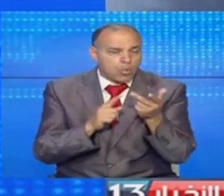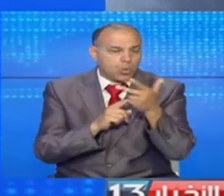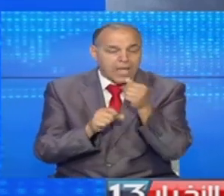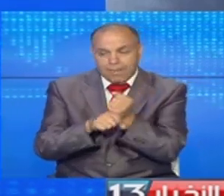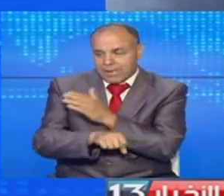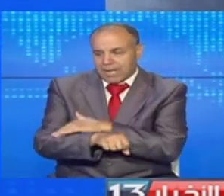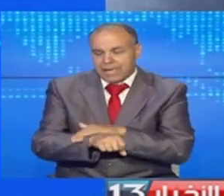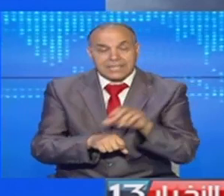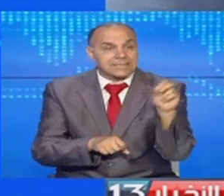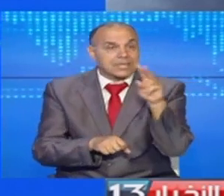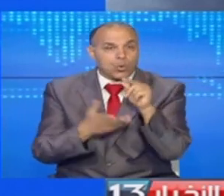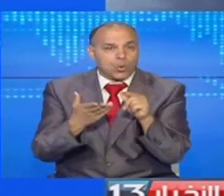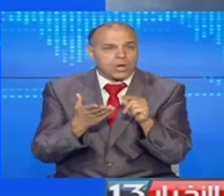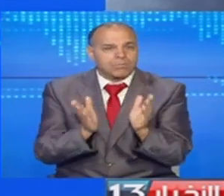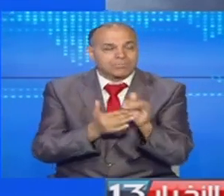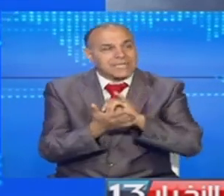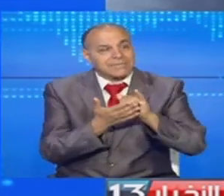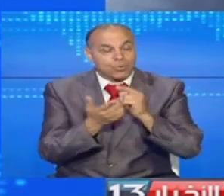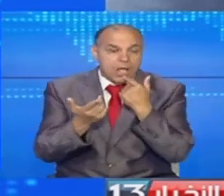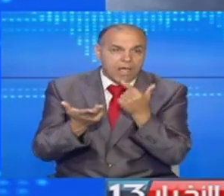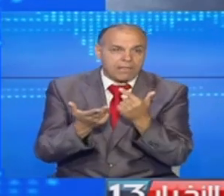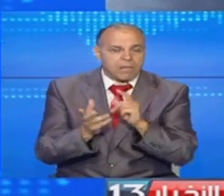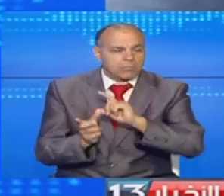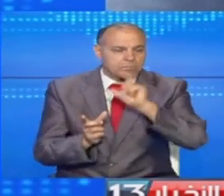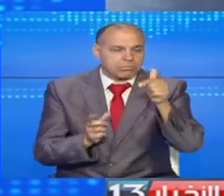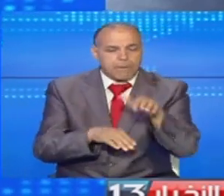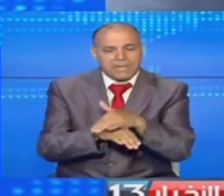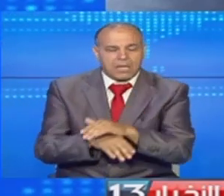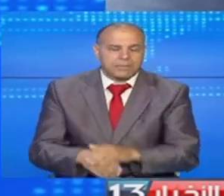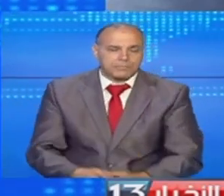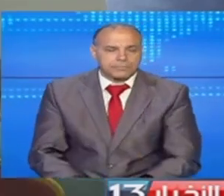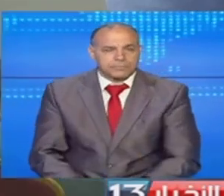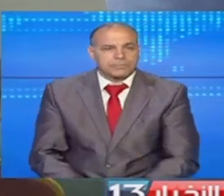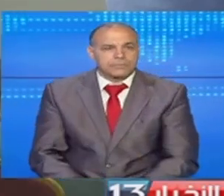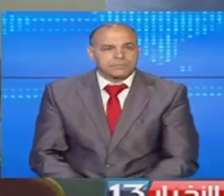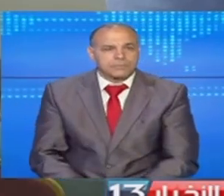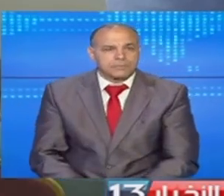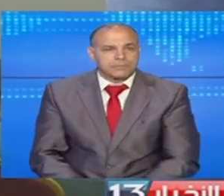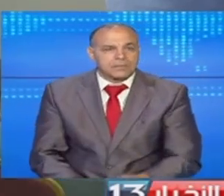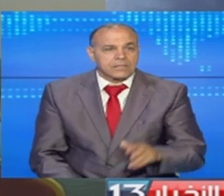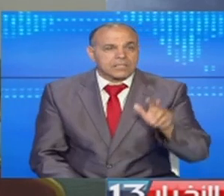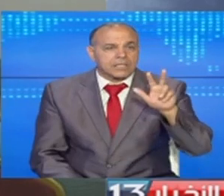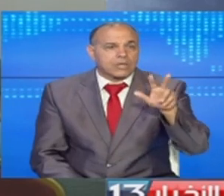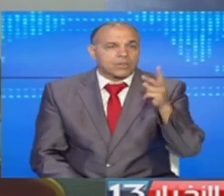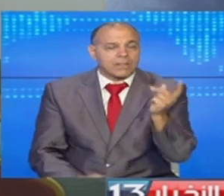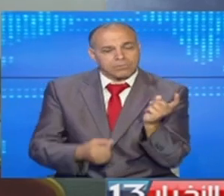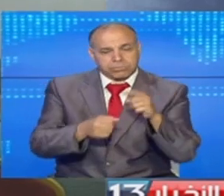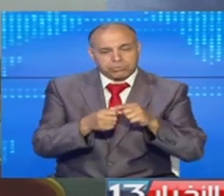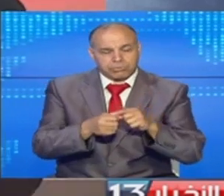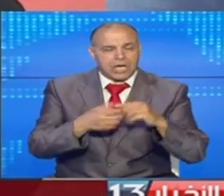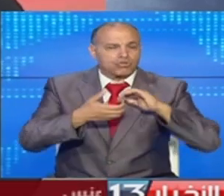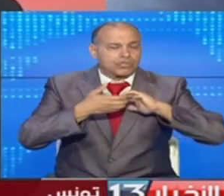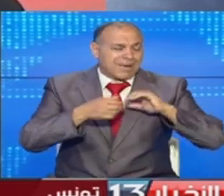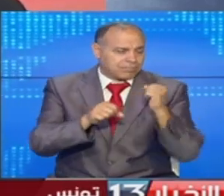العاملين بالقطاع السياحي بوكالة الأصفار أحيلوا على البطالة. 32 من منخرطي الجامعة